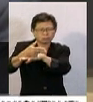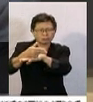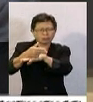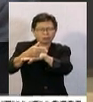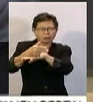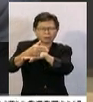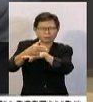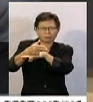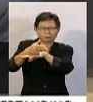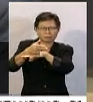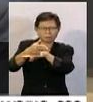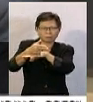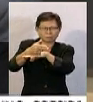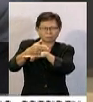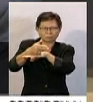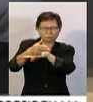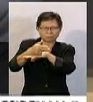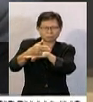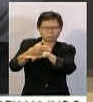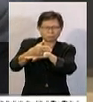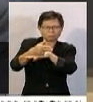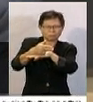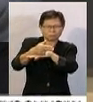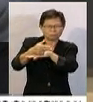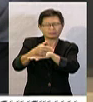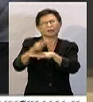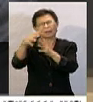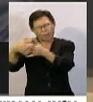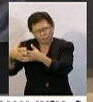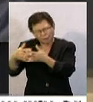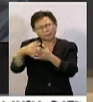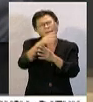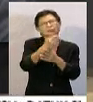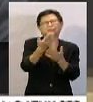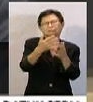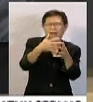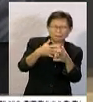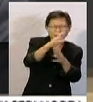weapon, those who are against them, the US and others,